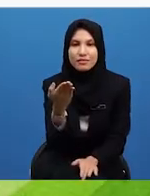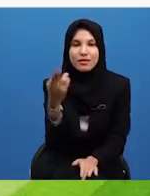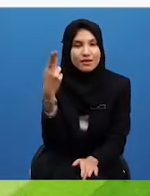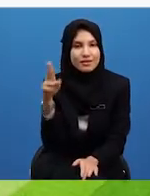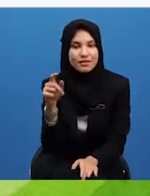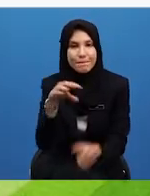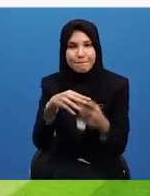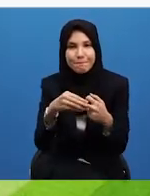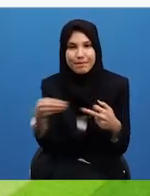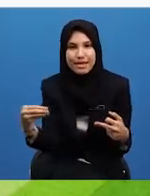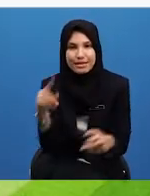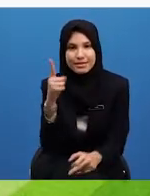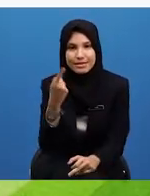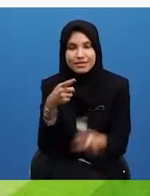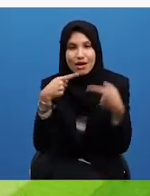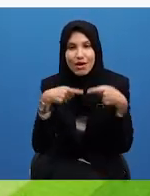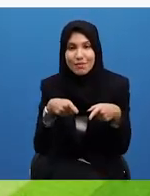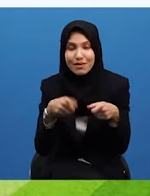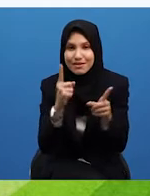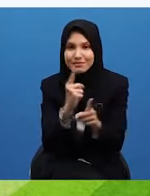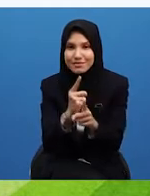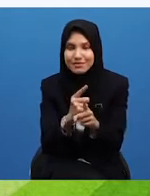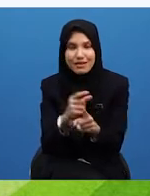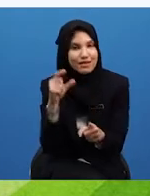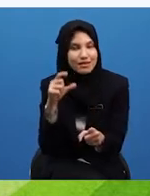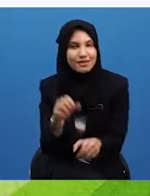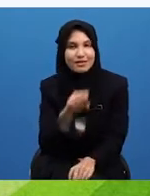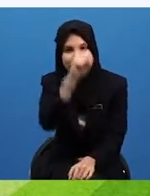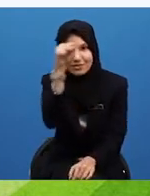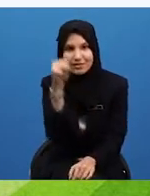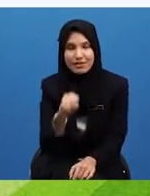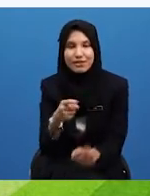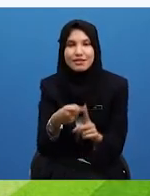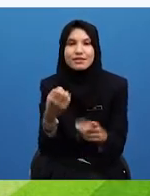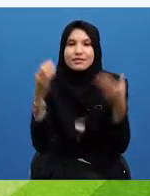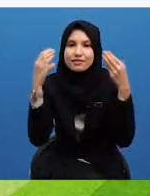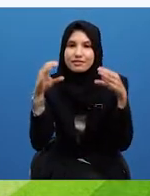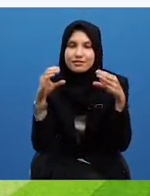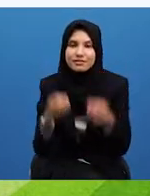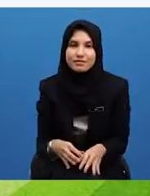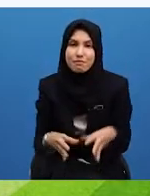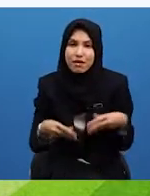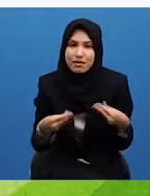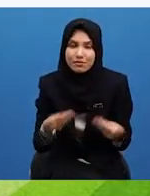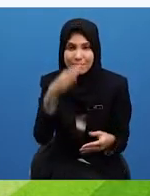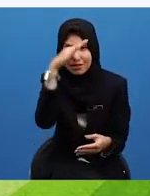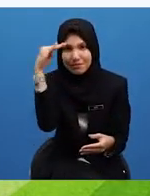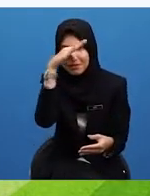betul dengarkan soalan dari chegou Bagaimanakah